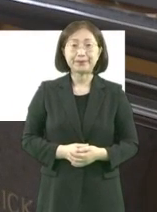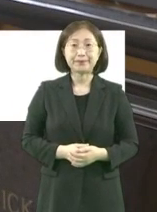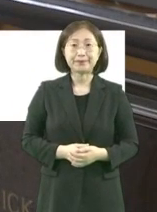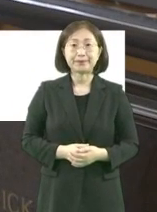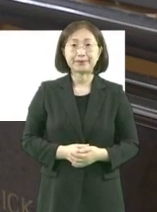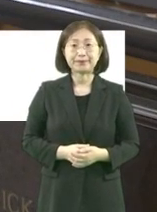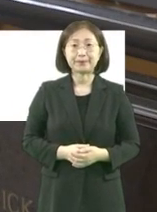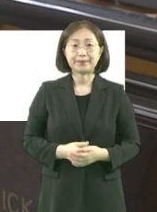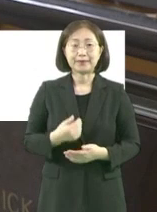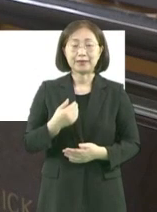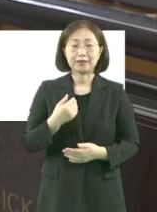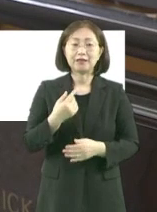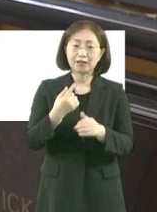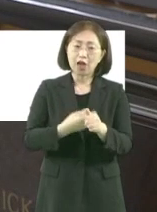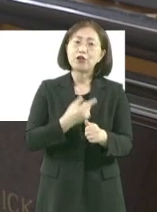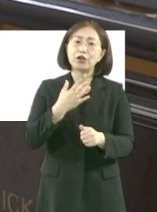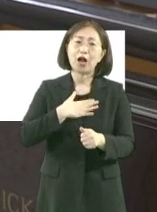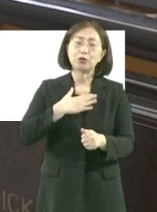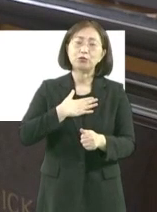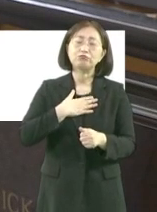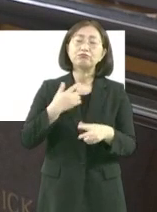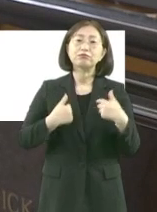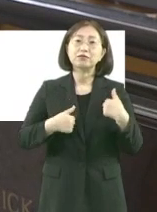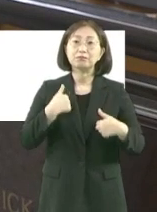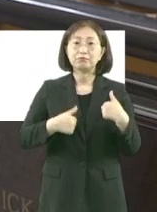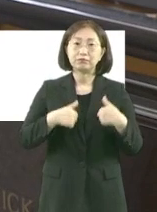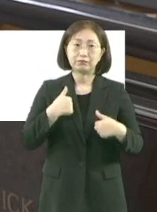그러면서 저는 저도